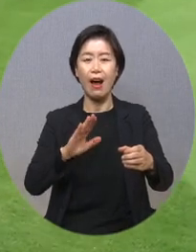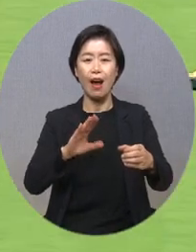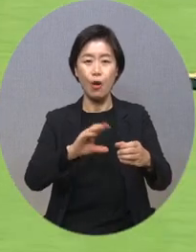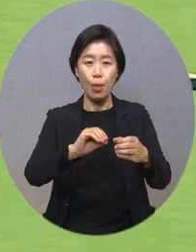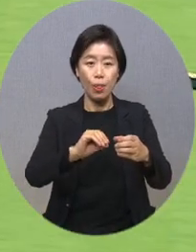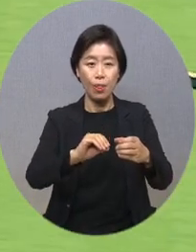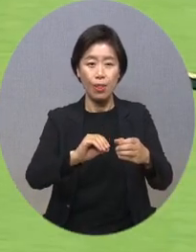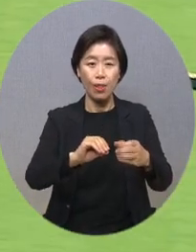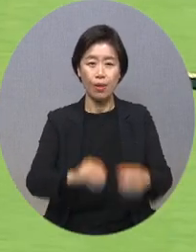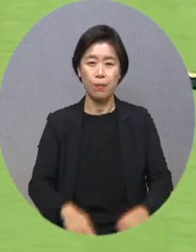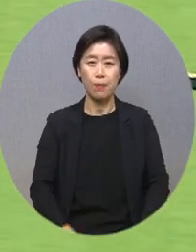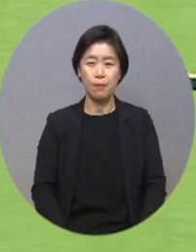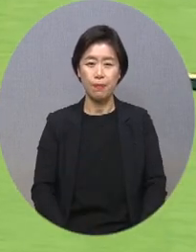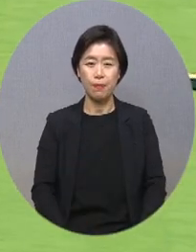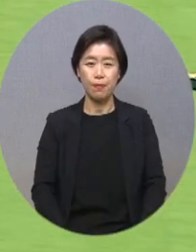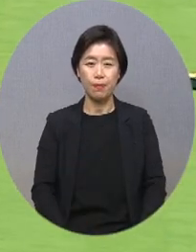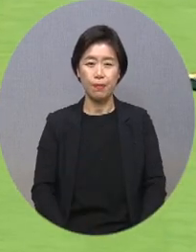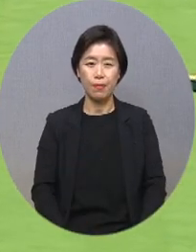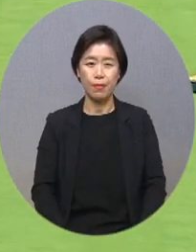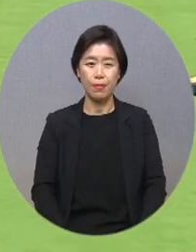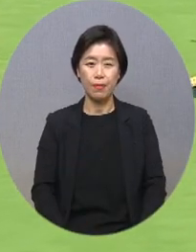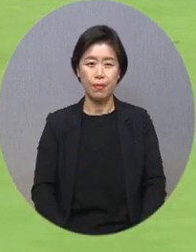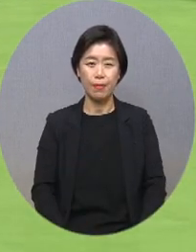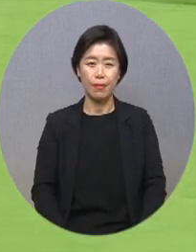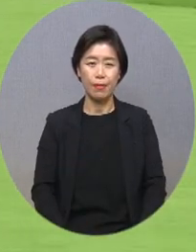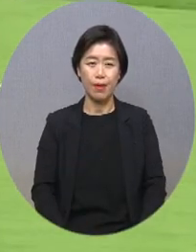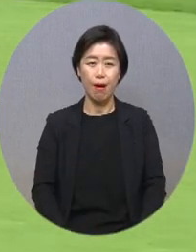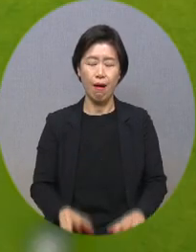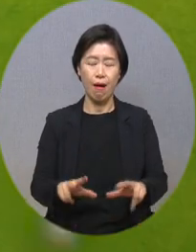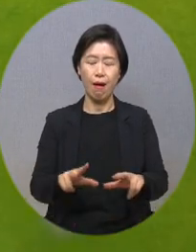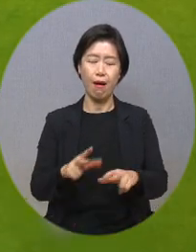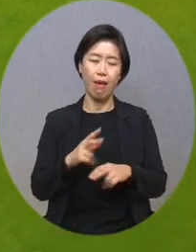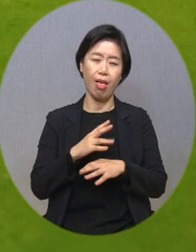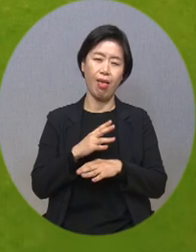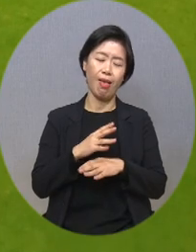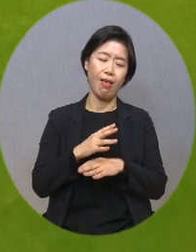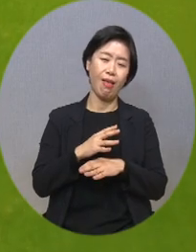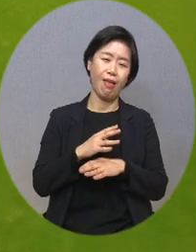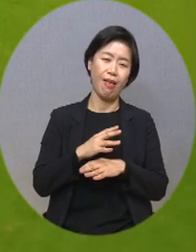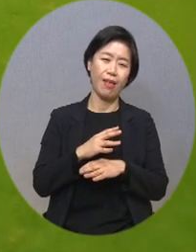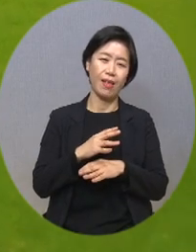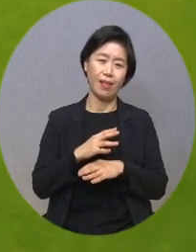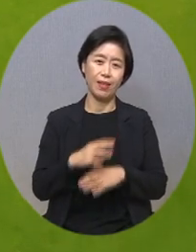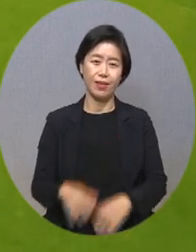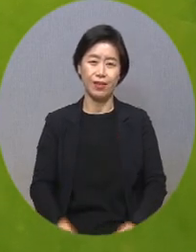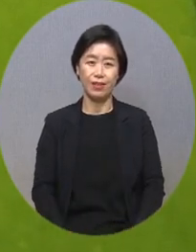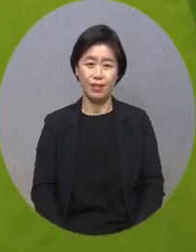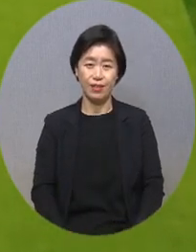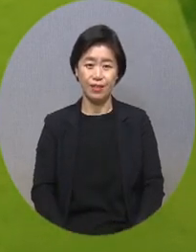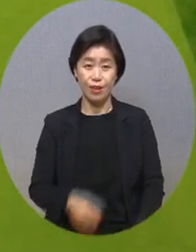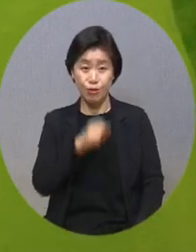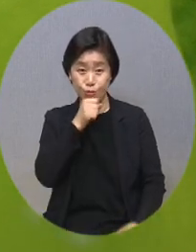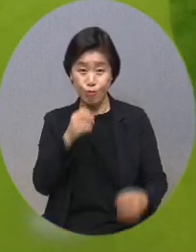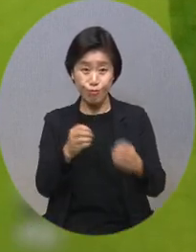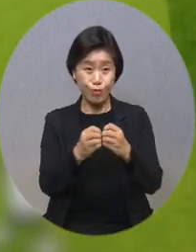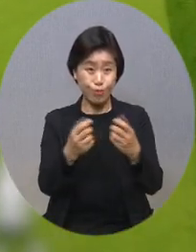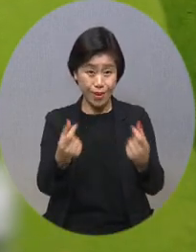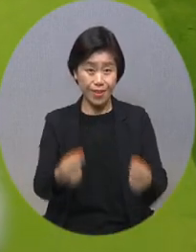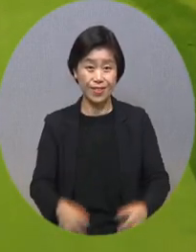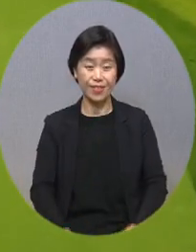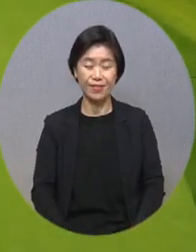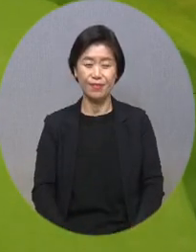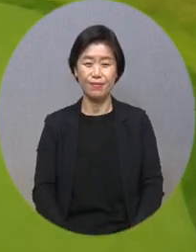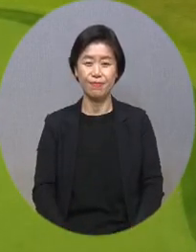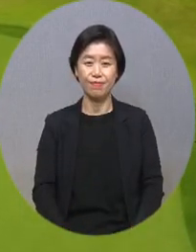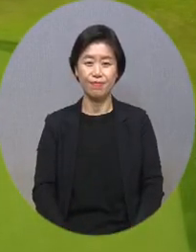줄 알았어. 와, 저 한 바퀴거든요. 그러니까. 와, 대박. 어, 무서운 애네. 아, 진짜 무서워. 비긴 거지? 카트 못 하는 줄 알고. 어, 비긴 거.